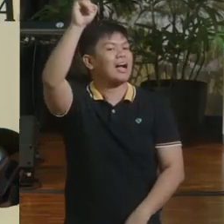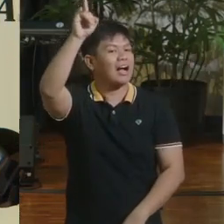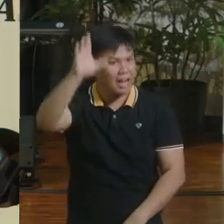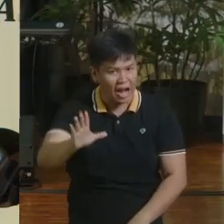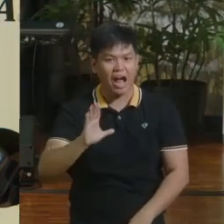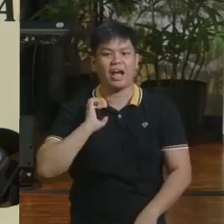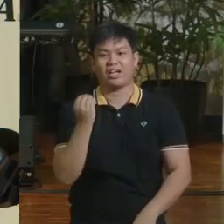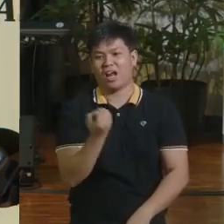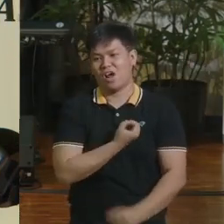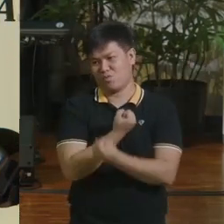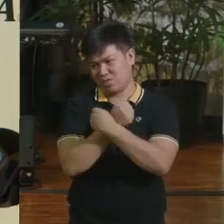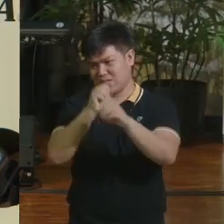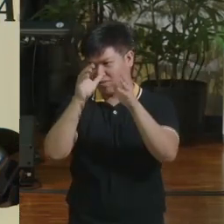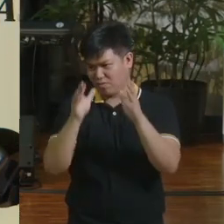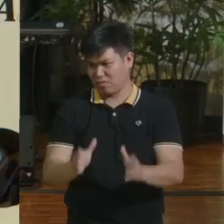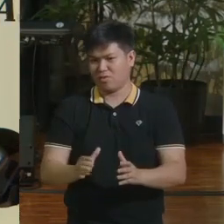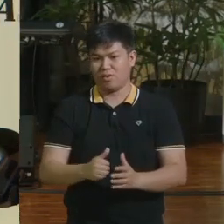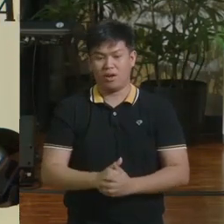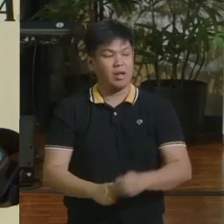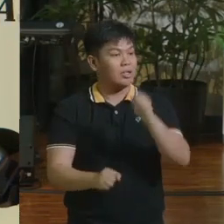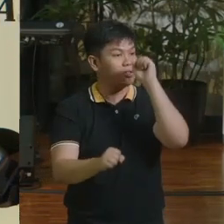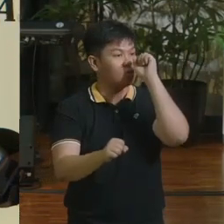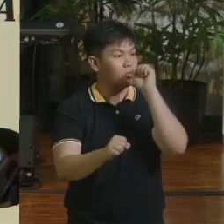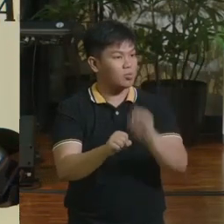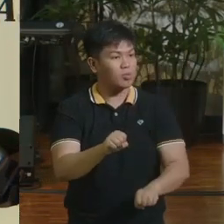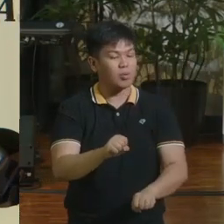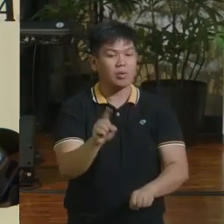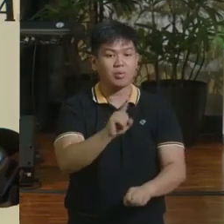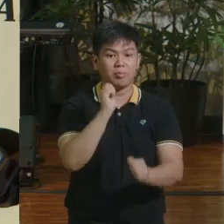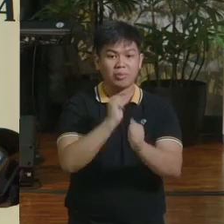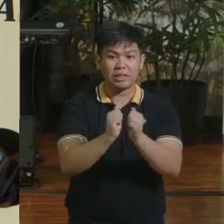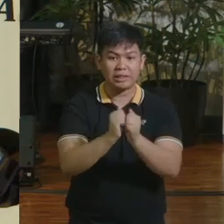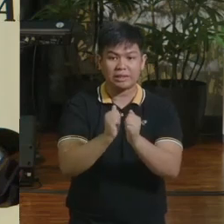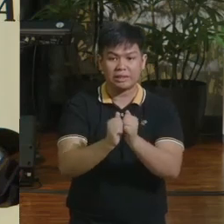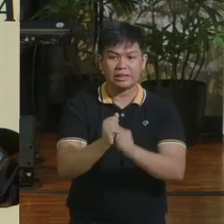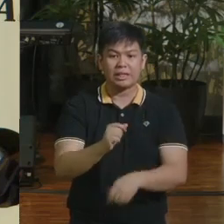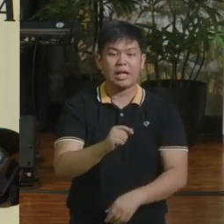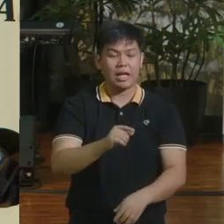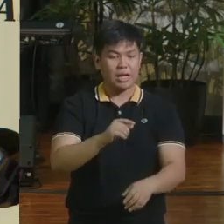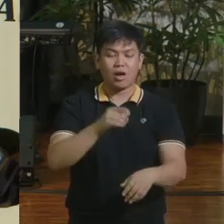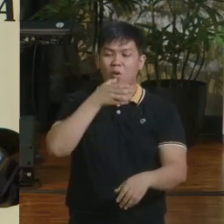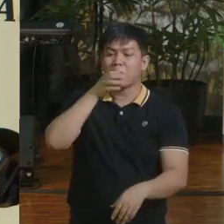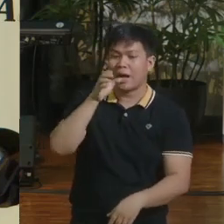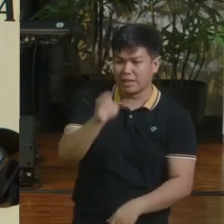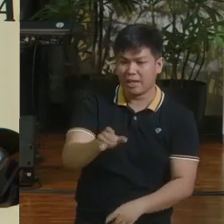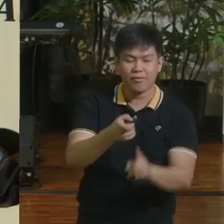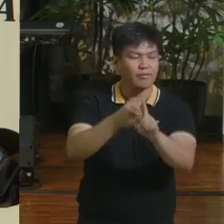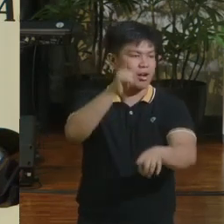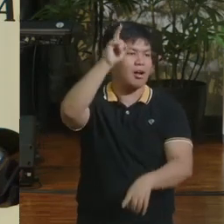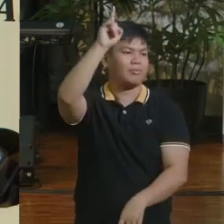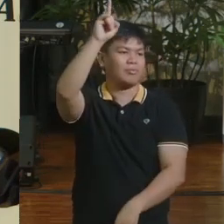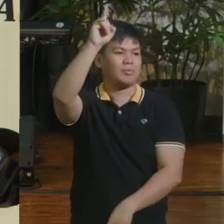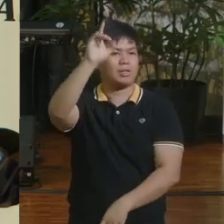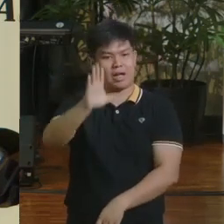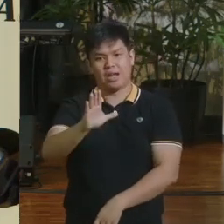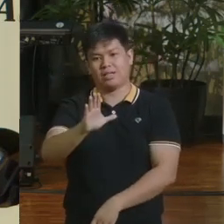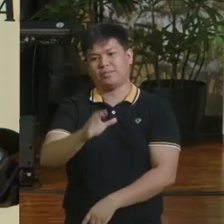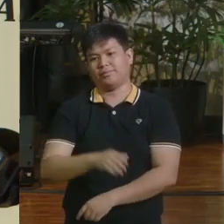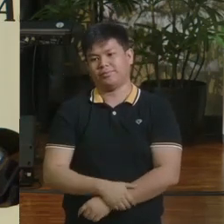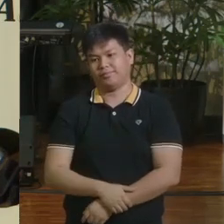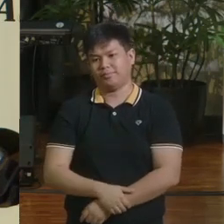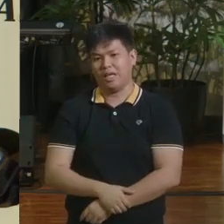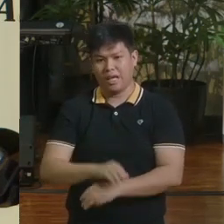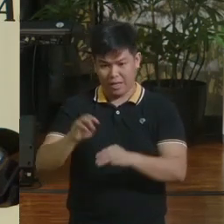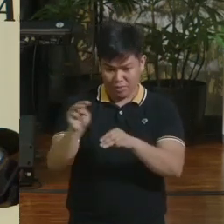kinumand sa kanya ng Diyos, at yun naman ang kanyang ibinabahagi sa kanyang mga minister,